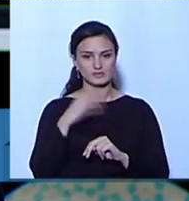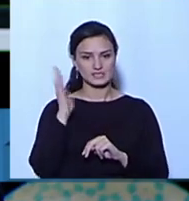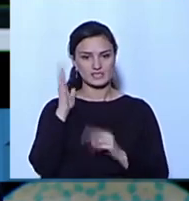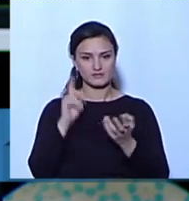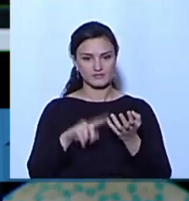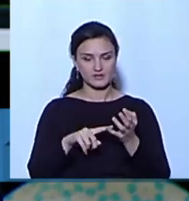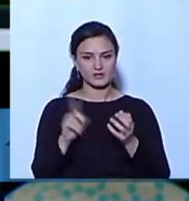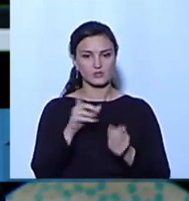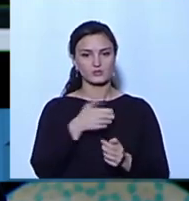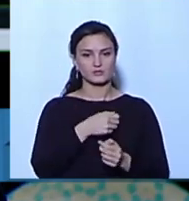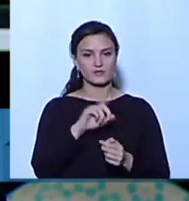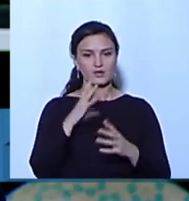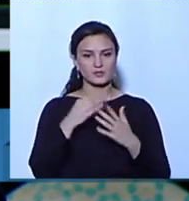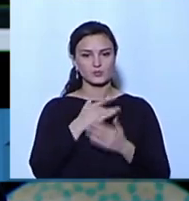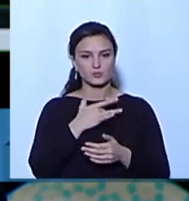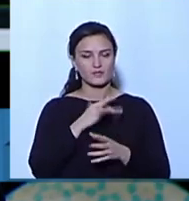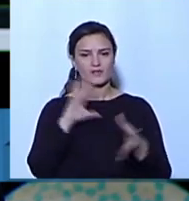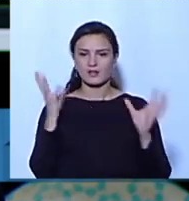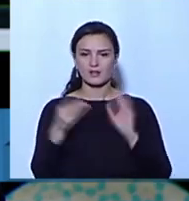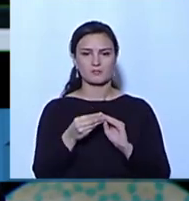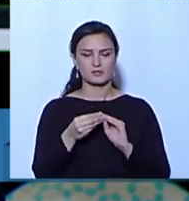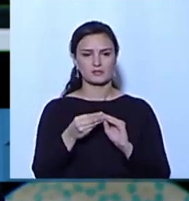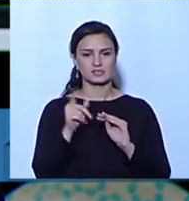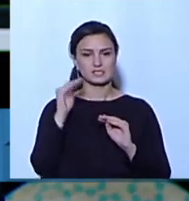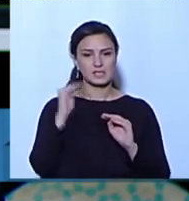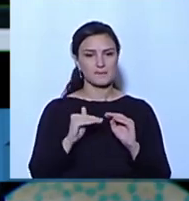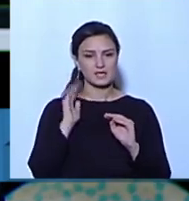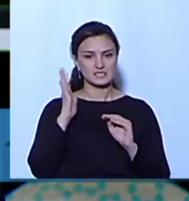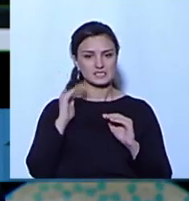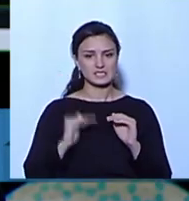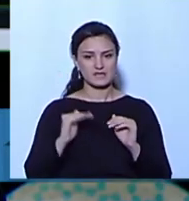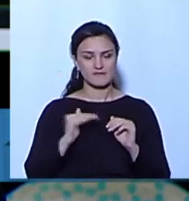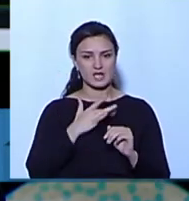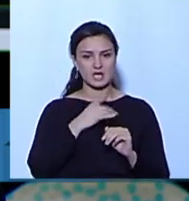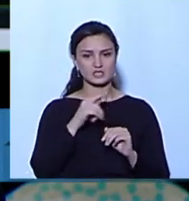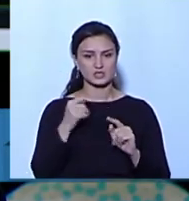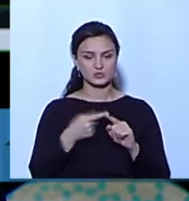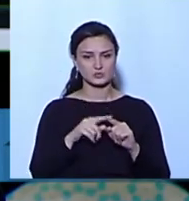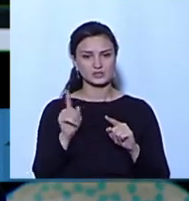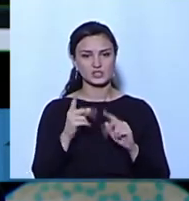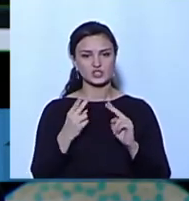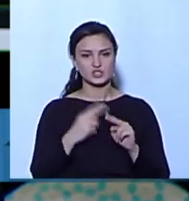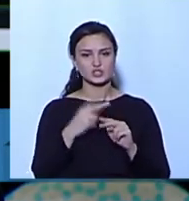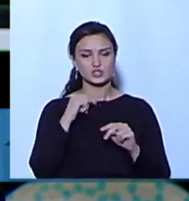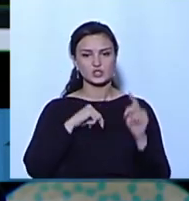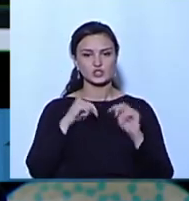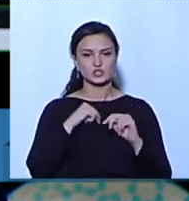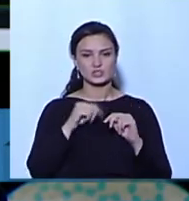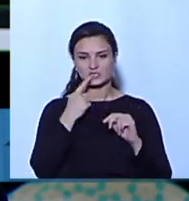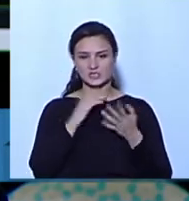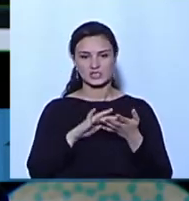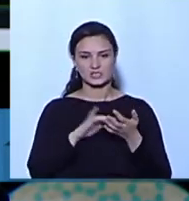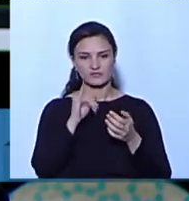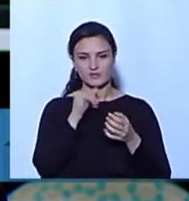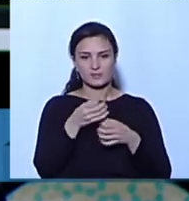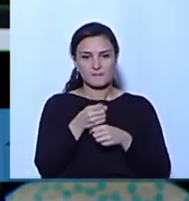წნევის. რამე თუ ხშირად დაბალი არტერიული წნევა, ასე თქვა, იმ, ასე თქვა, ადგილებში, სადაც შეწუხებულია სისხლის მიმოქცევა, კიდევ